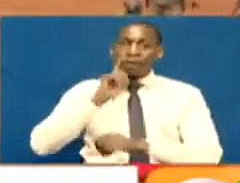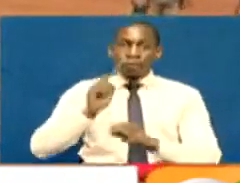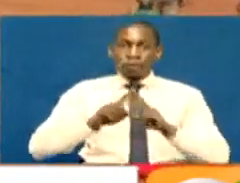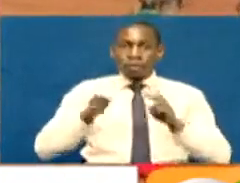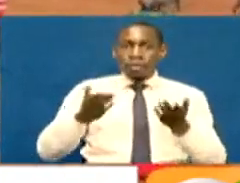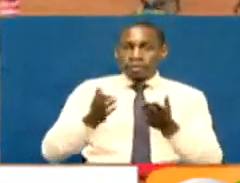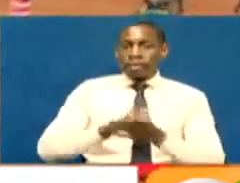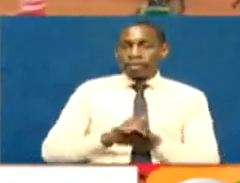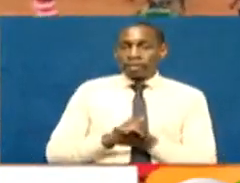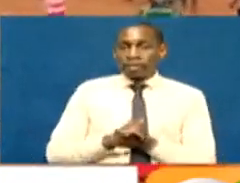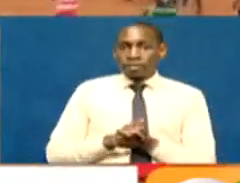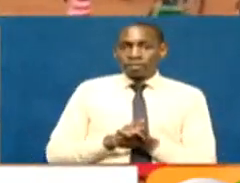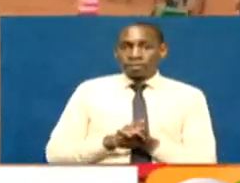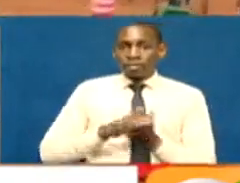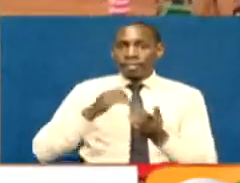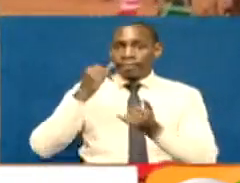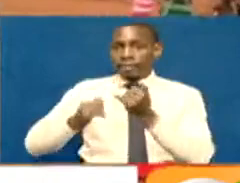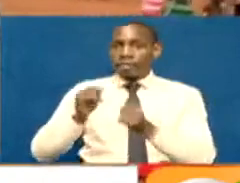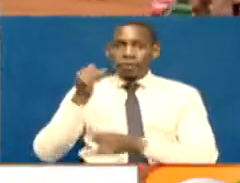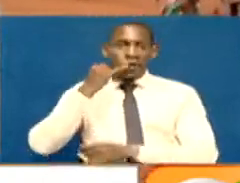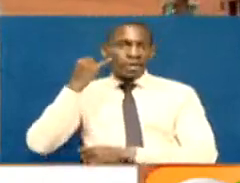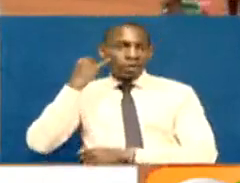kuanzia Elbagon hadi Nakuru mjini.